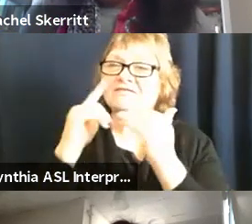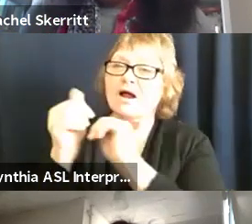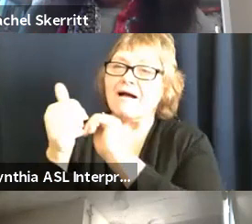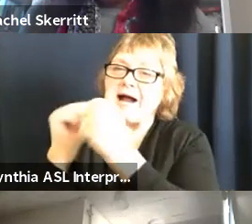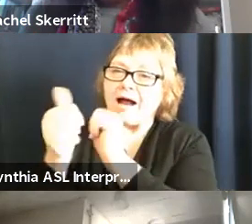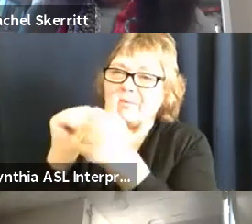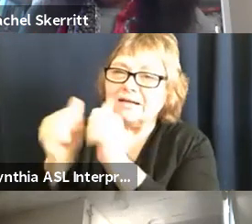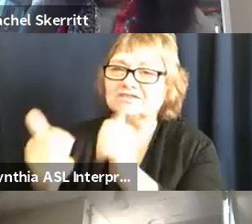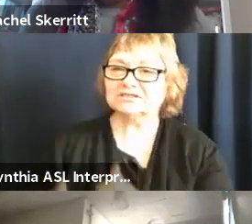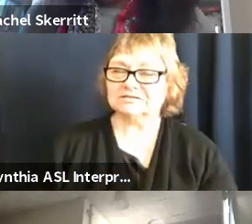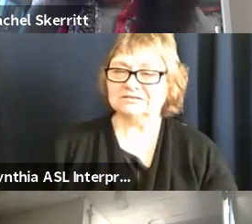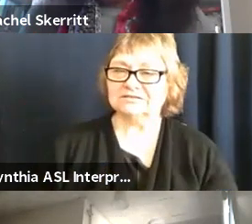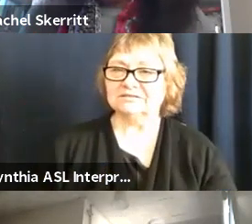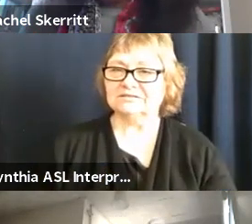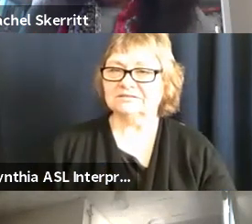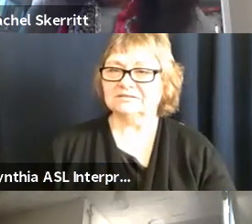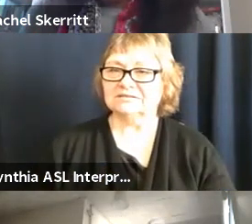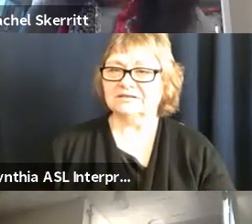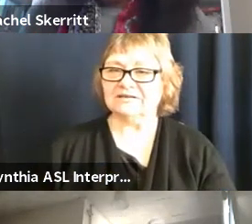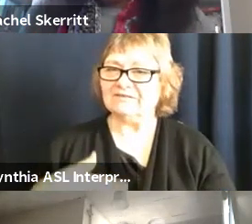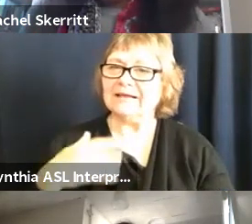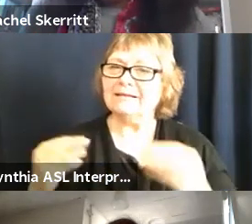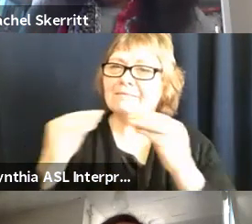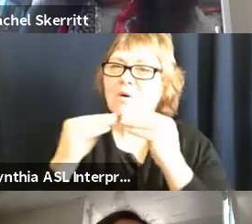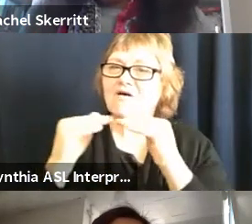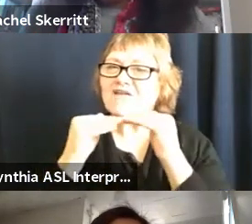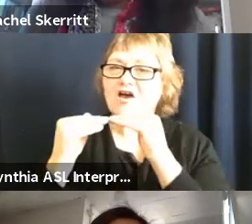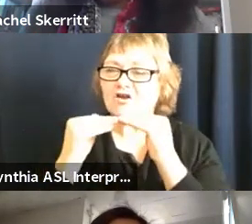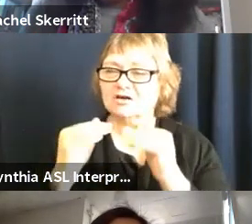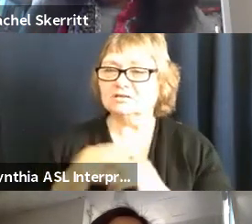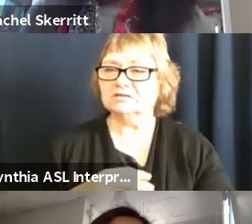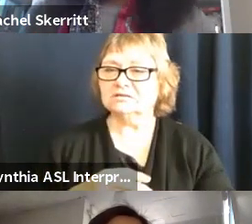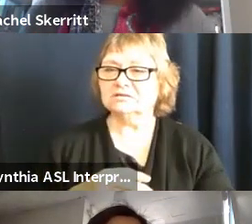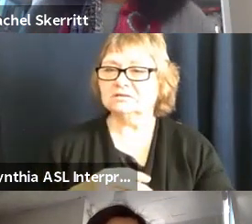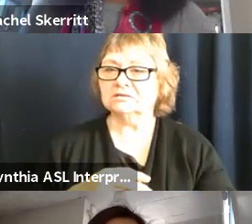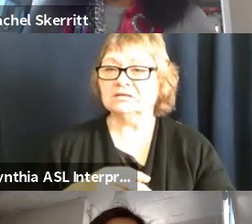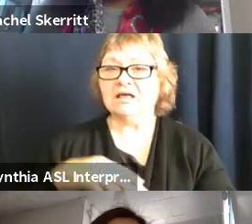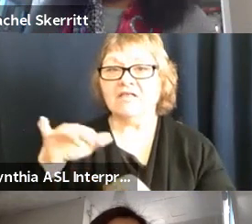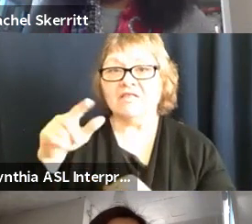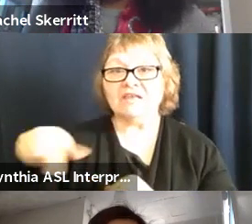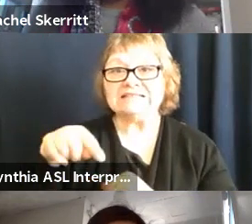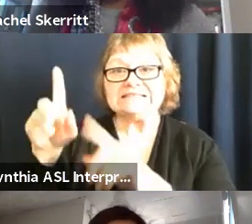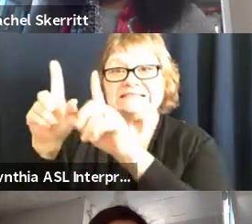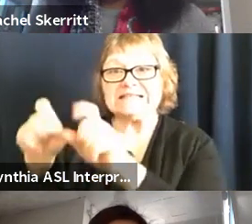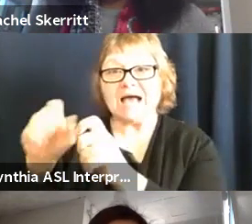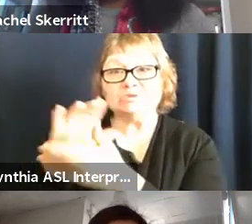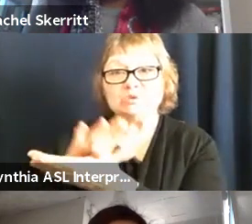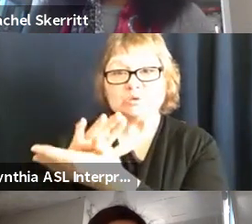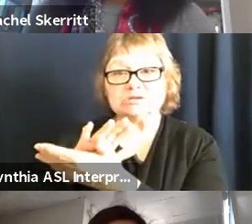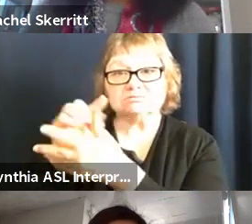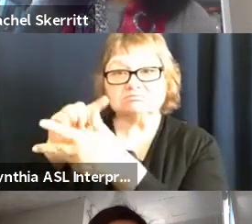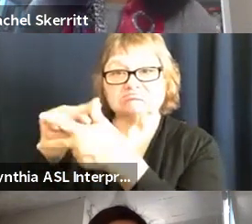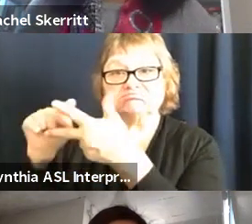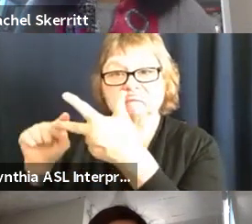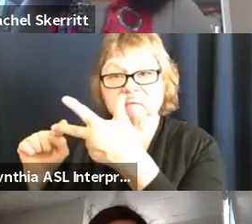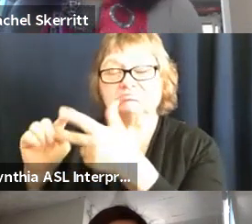考試入學嘅學校 ，to these exam schools, these several exam schools,